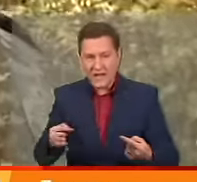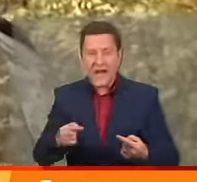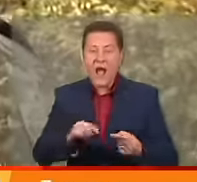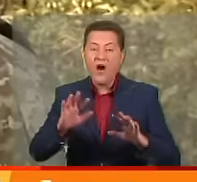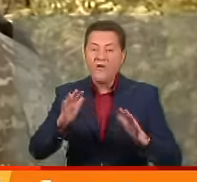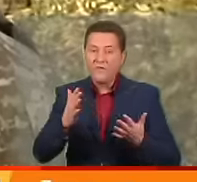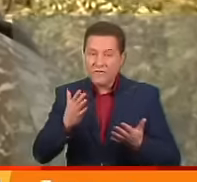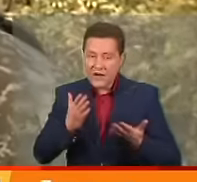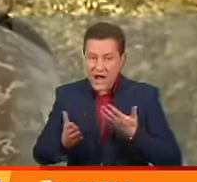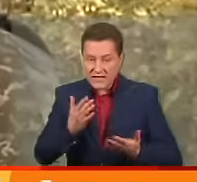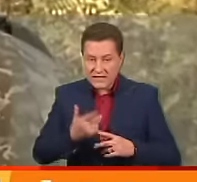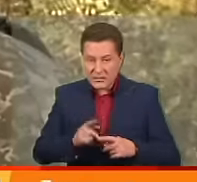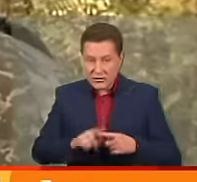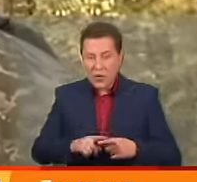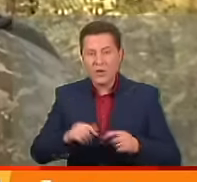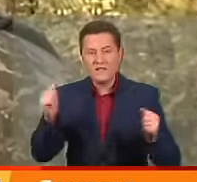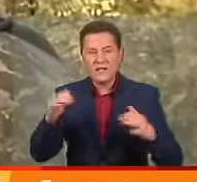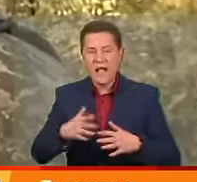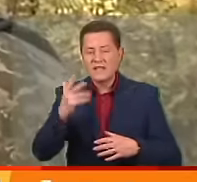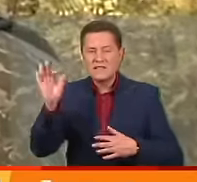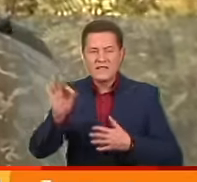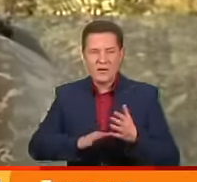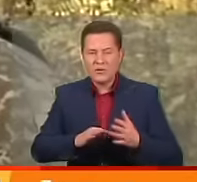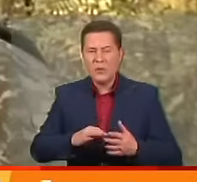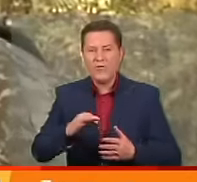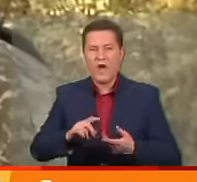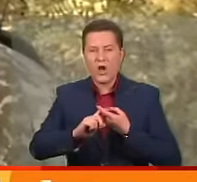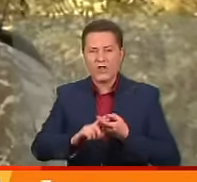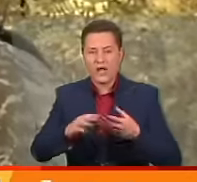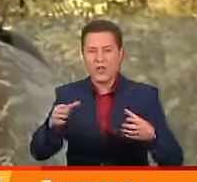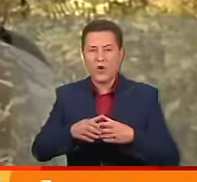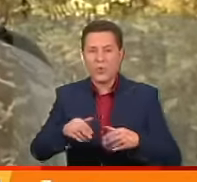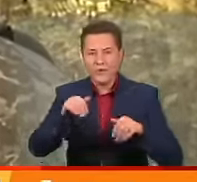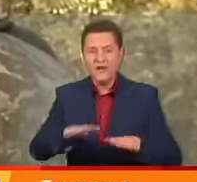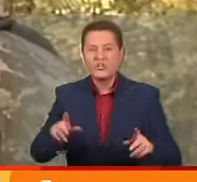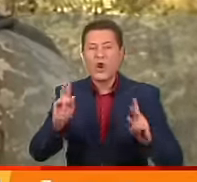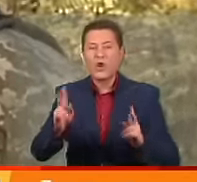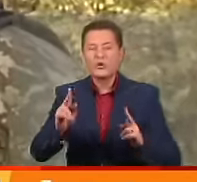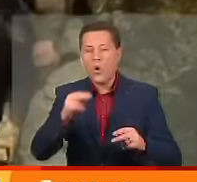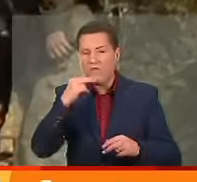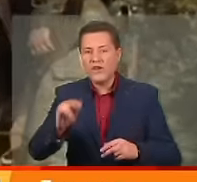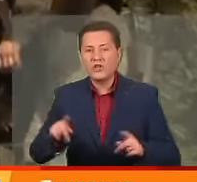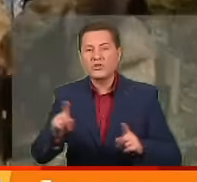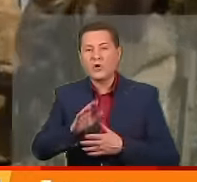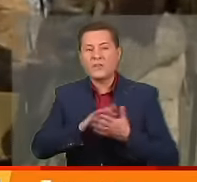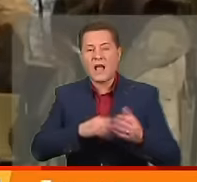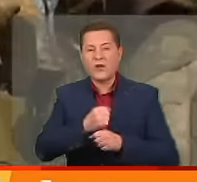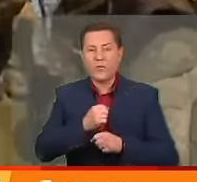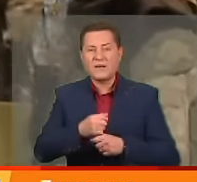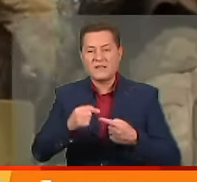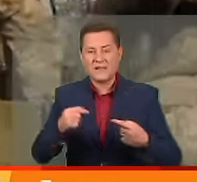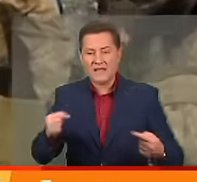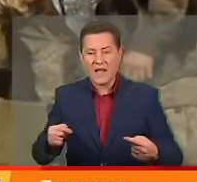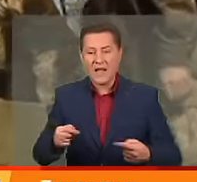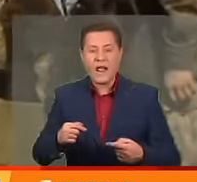цього скликається терміново тристороння контактна група і вирішує, хто винен, що далі робити і так далі. У реальності повернення